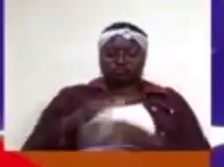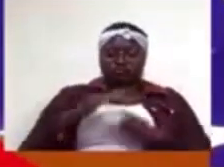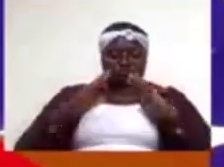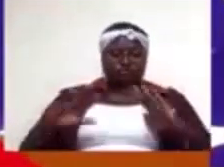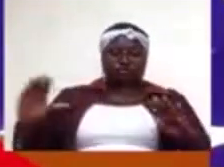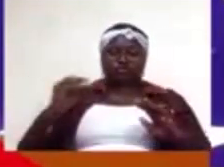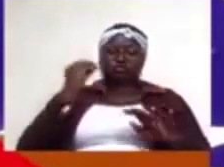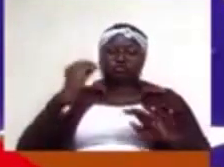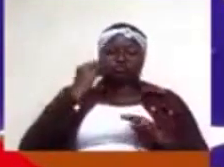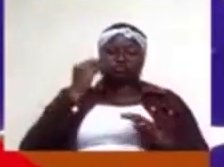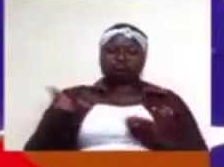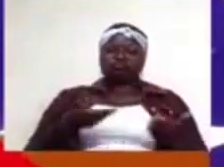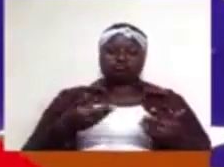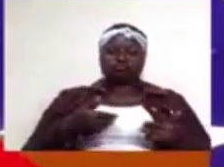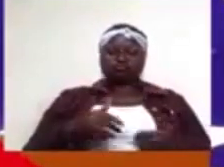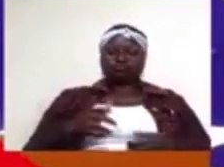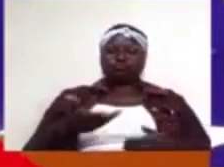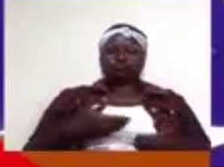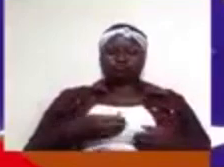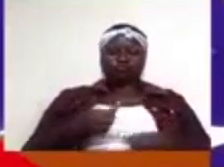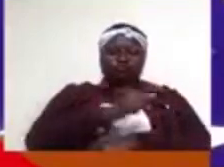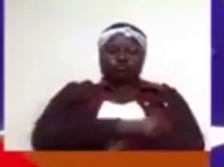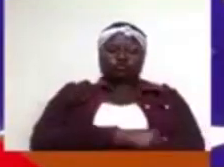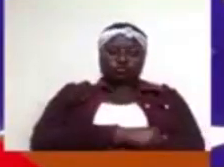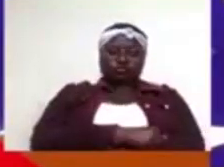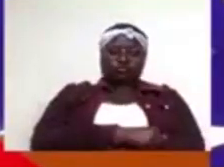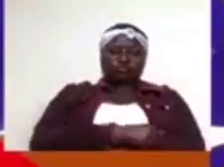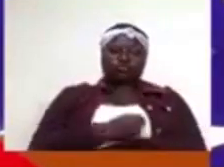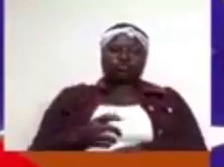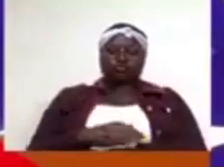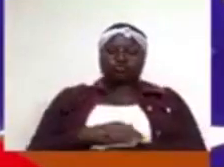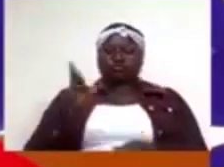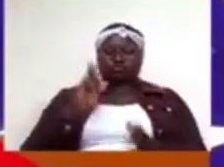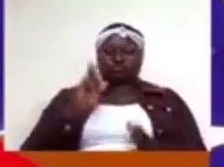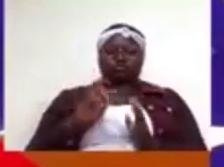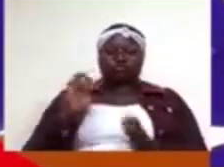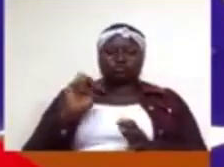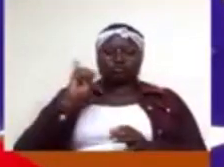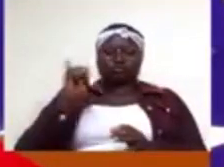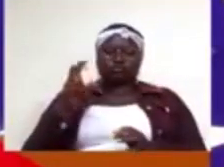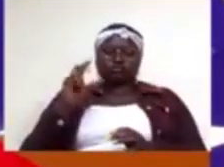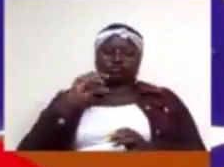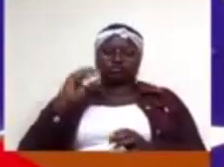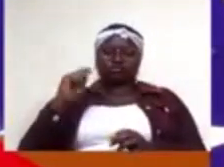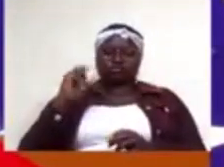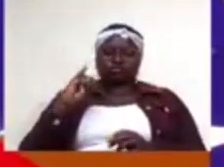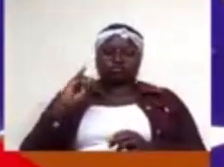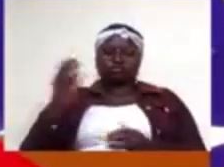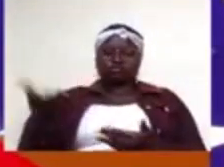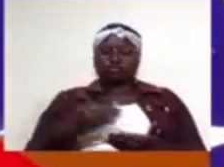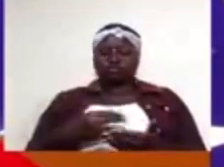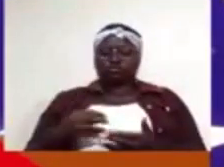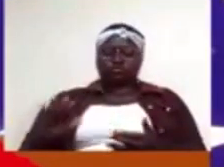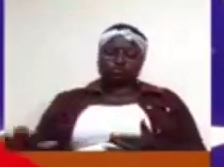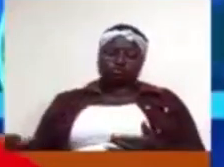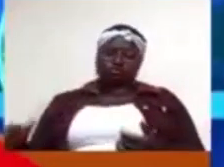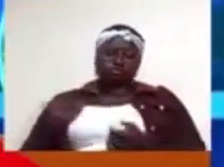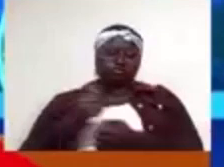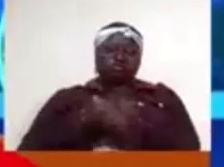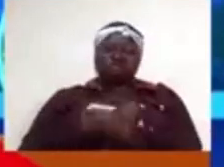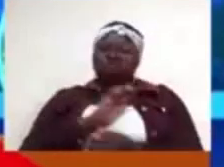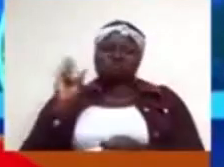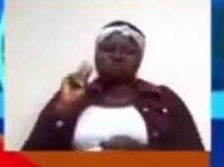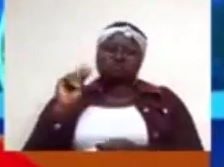kugia thayo angi shukuru ni kuri na kindu gitagwo rejection wakora ciana iria ingi citikwendete ngana